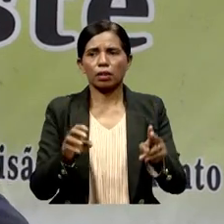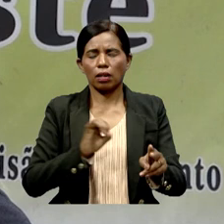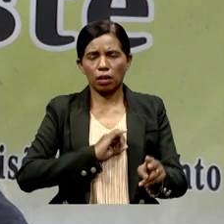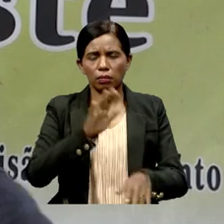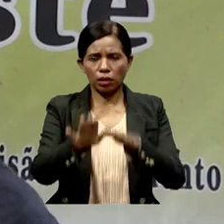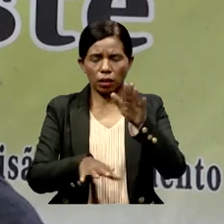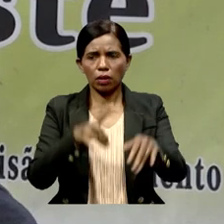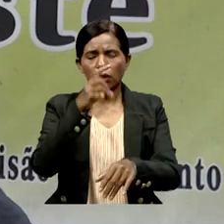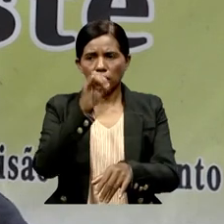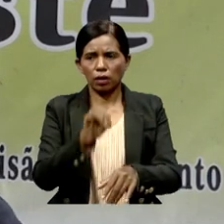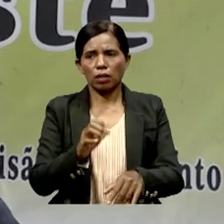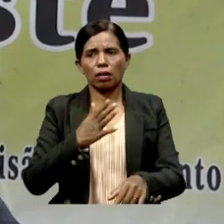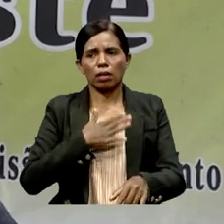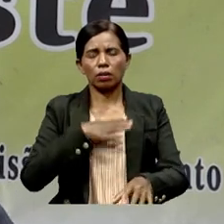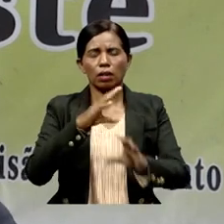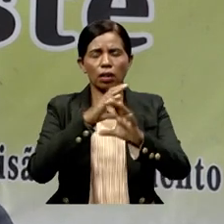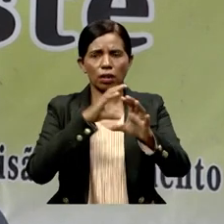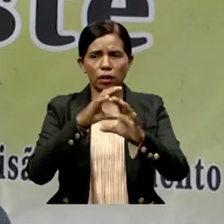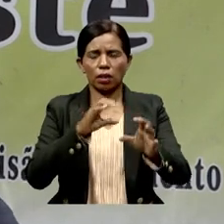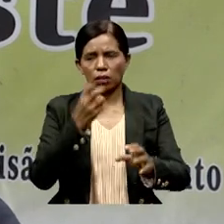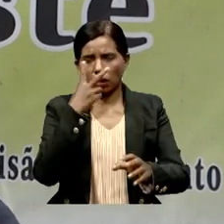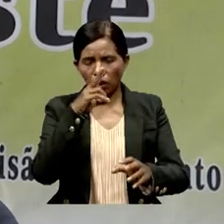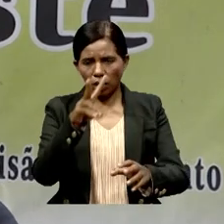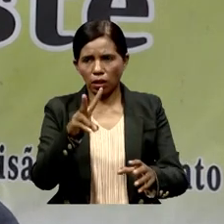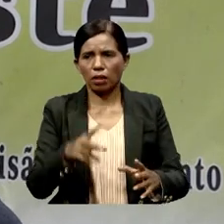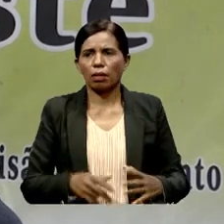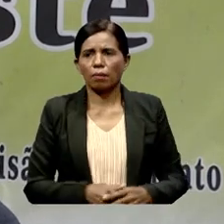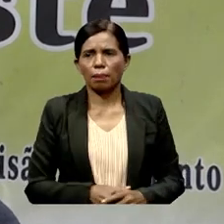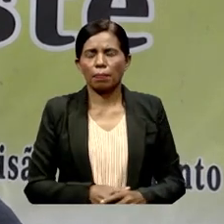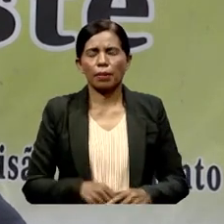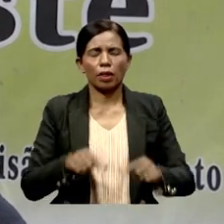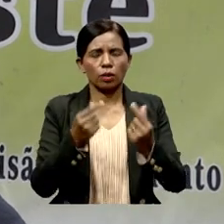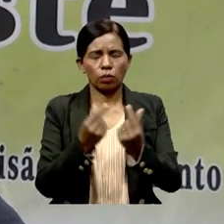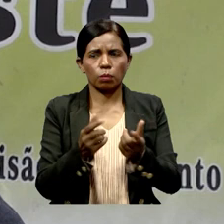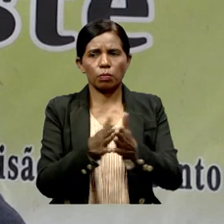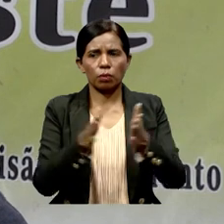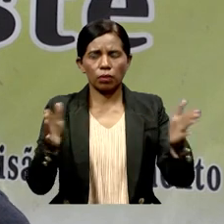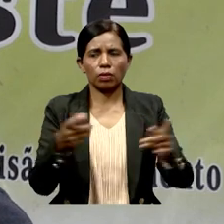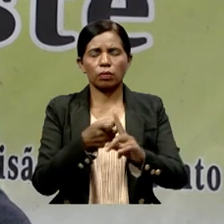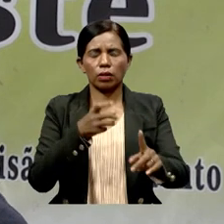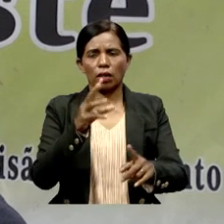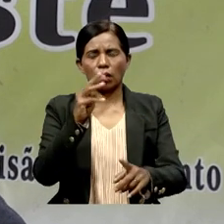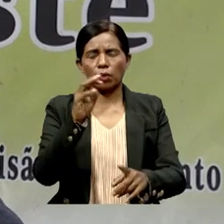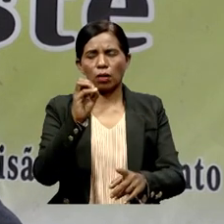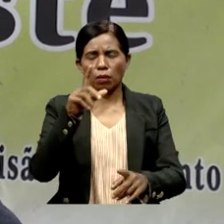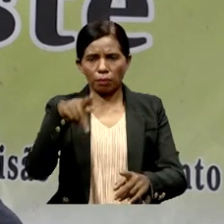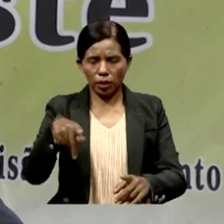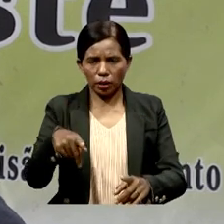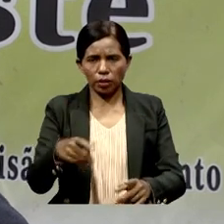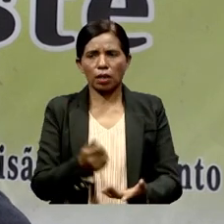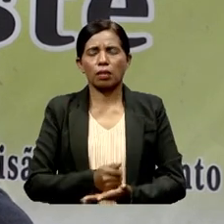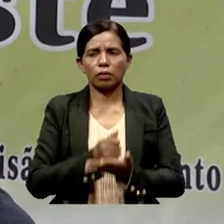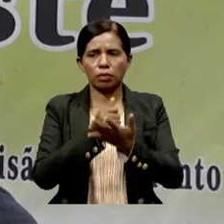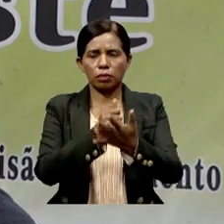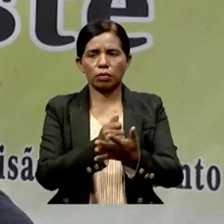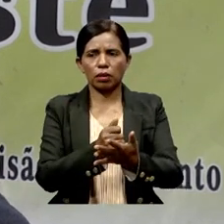dilaran. Wa wa ne kareta lao ya dilaran. Pesa hare mos ikipa bot ida osi obras publik sira atenda directamente. Ne